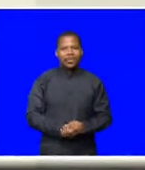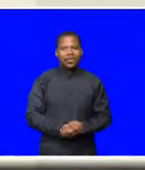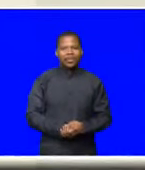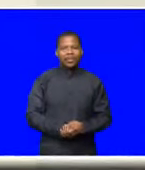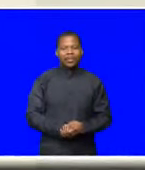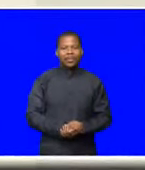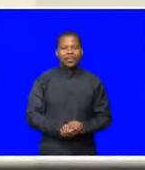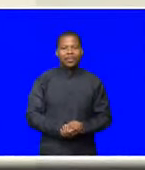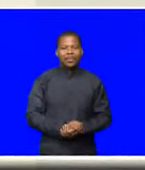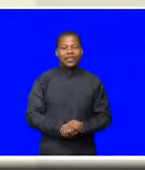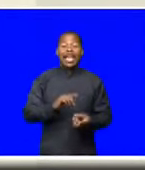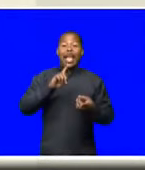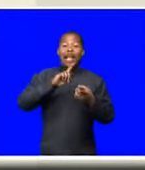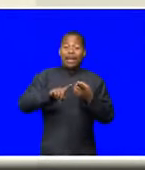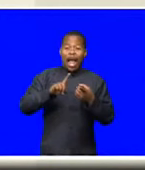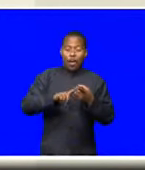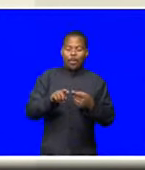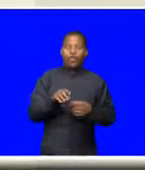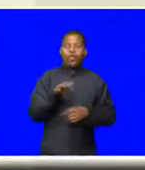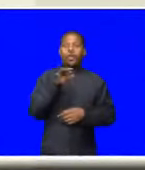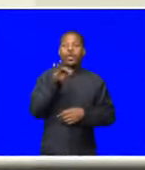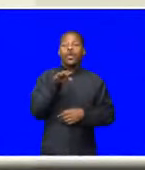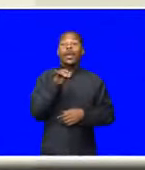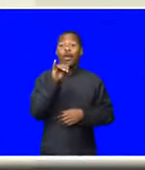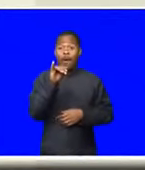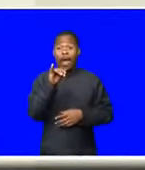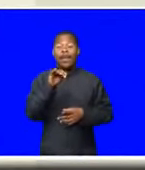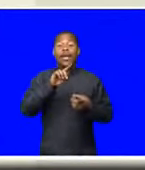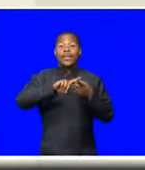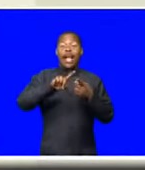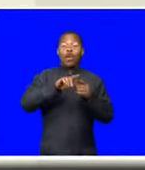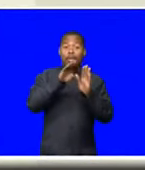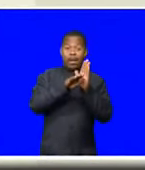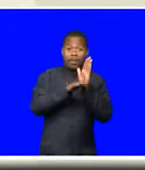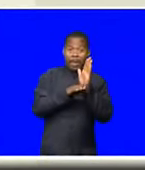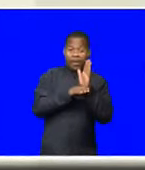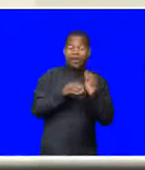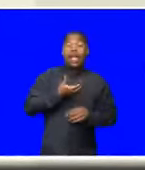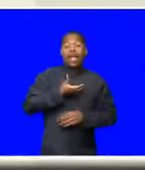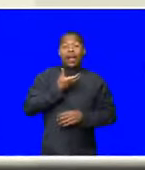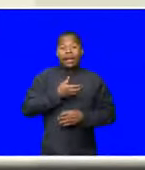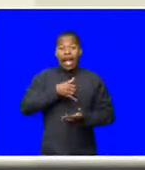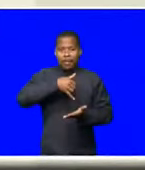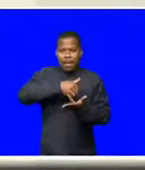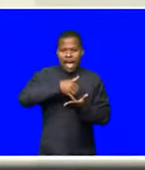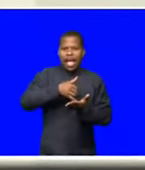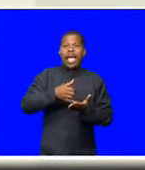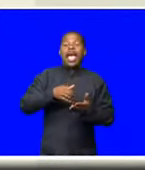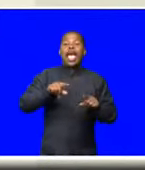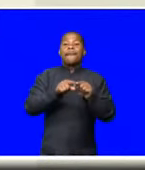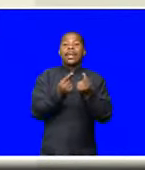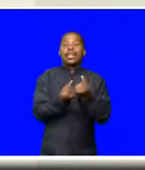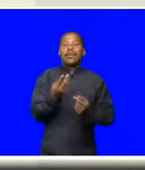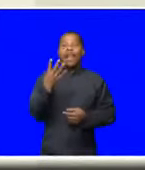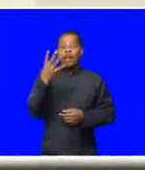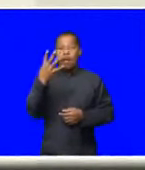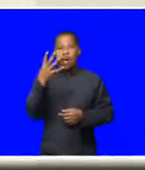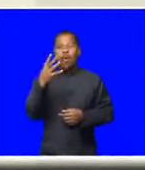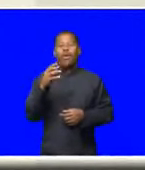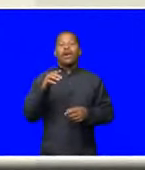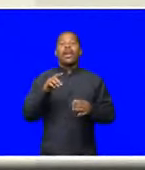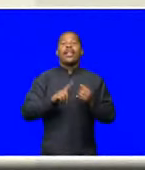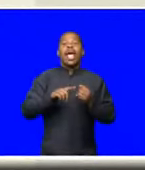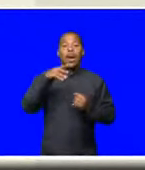Muva kwemidlalo lengamashumi lamabili nakunye MTN Premier League ledlaliwe kwanyala amacembu lamane lahamba embili kule ndzebe